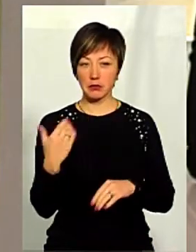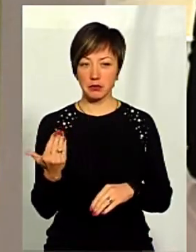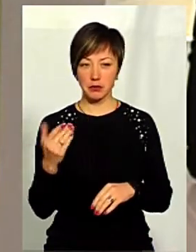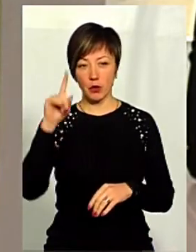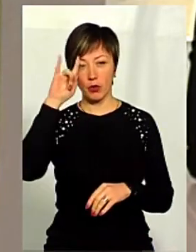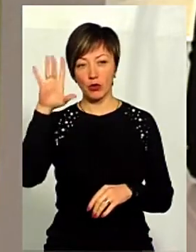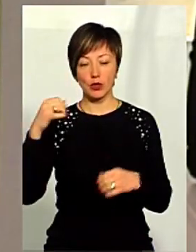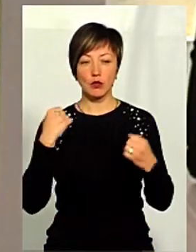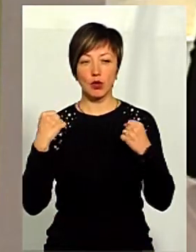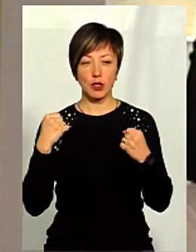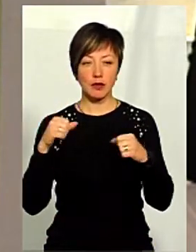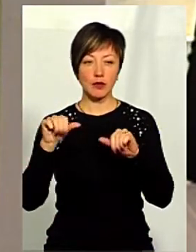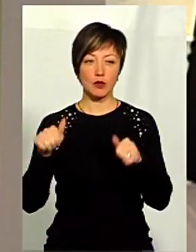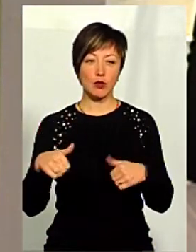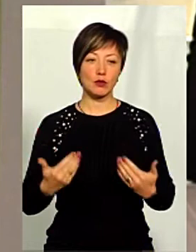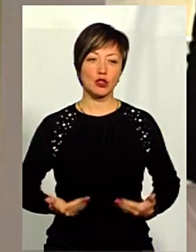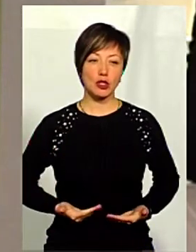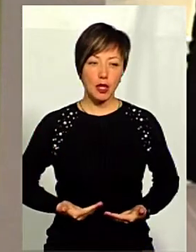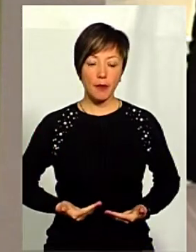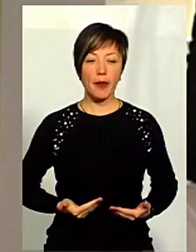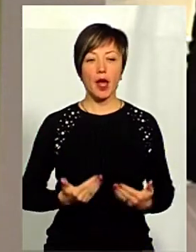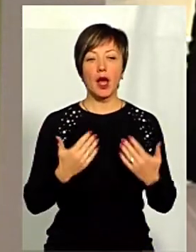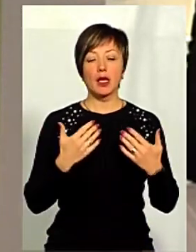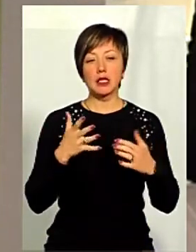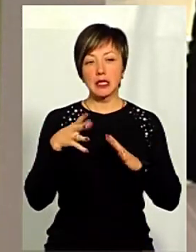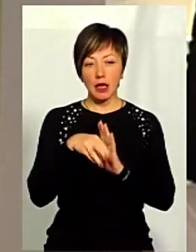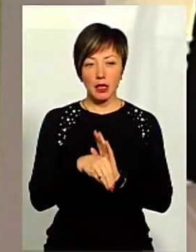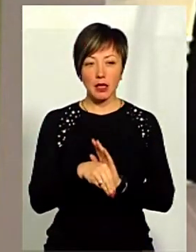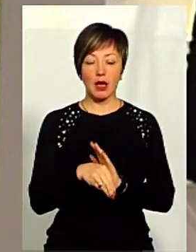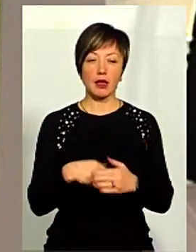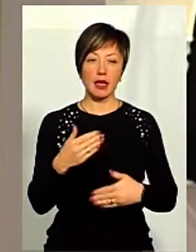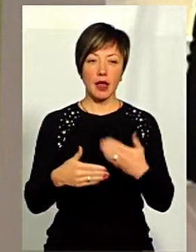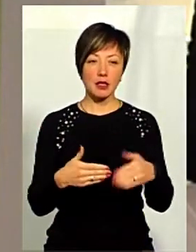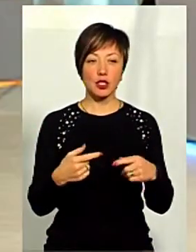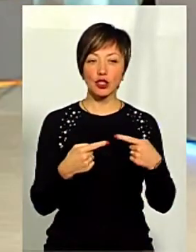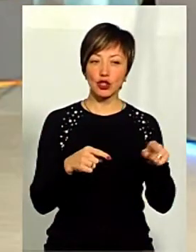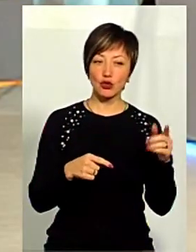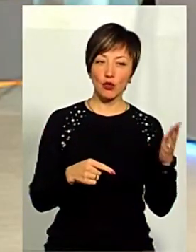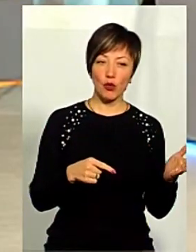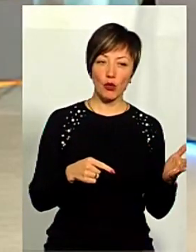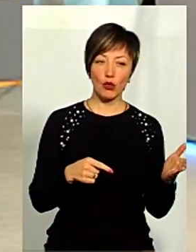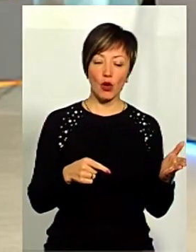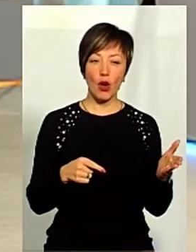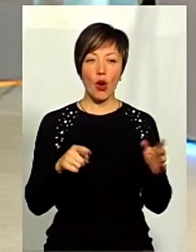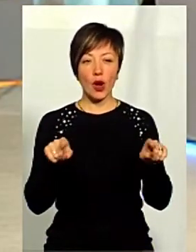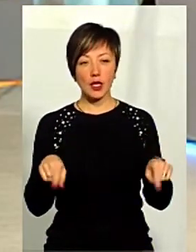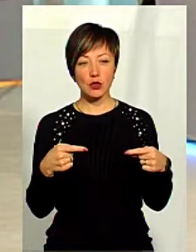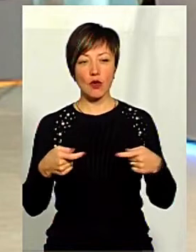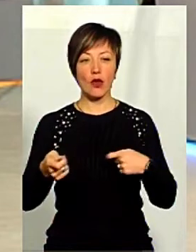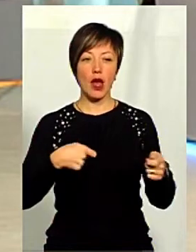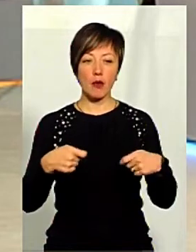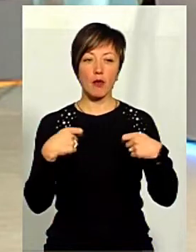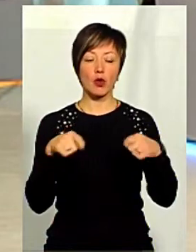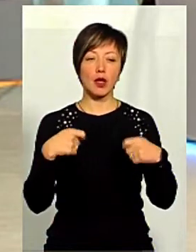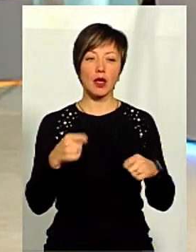боку популяризує спортивний спосіб життя, закладає якісь такі тенденції, а з іншої сторони організовує ярмарок,